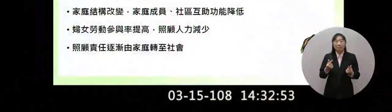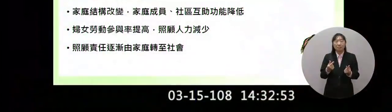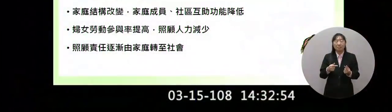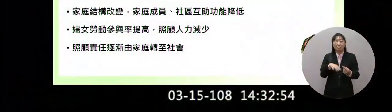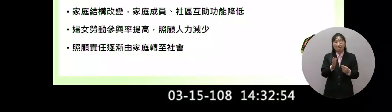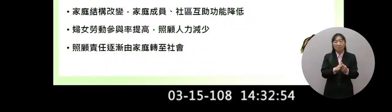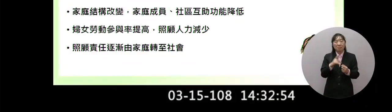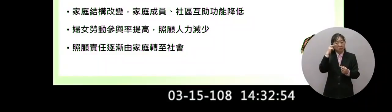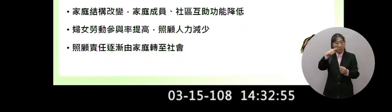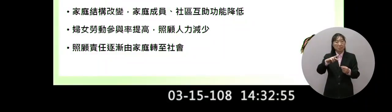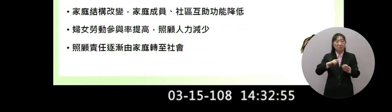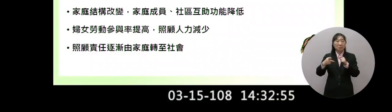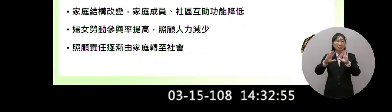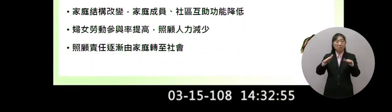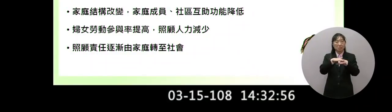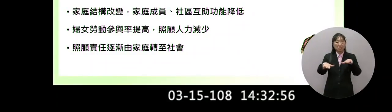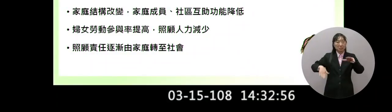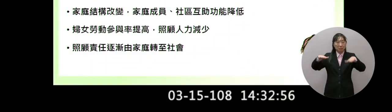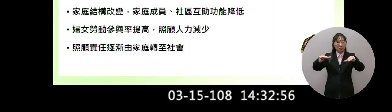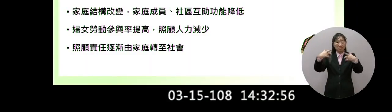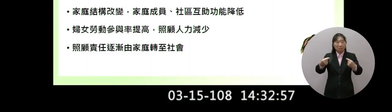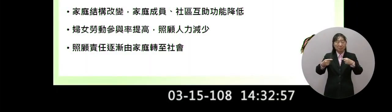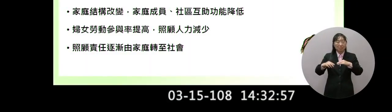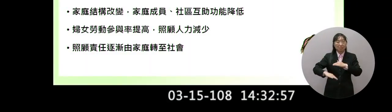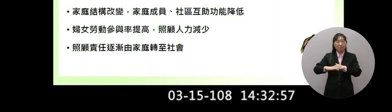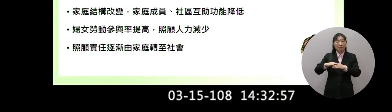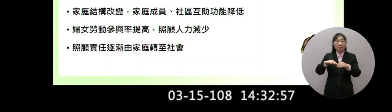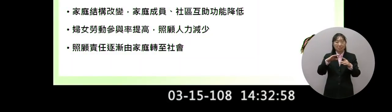等级立场来做这个